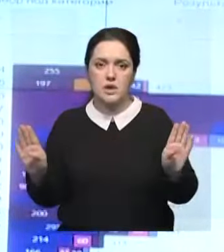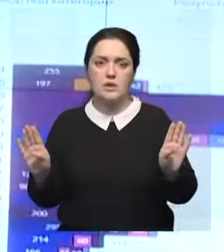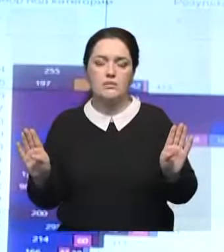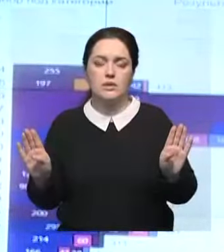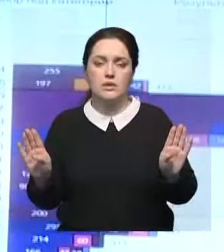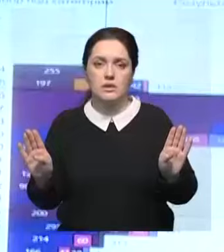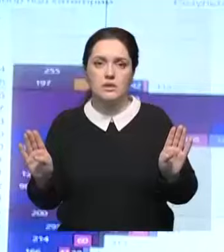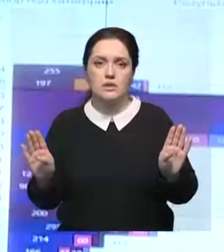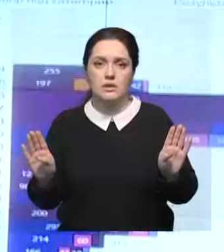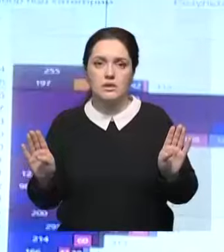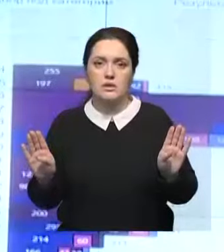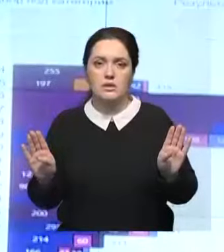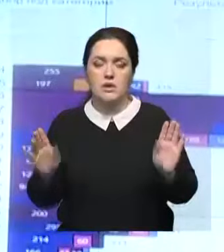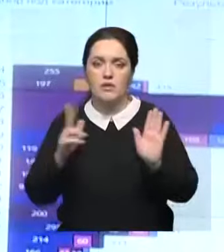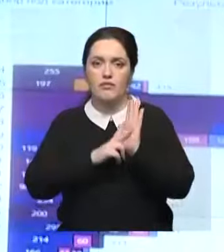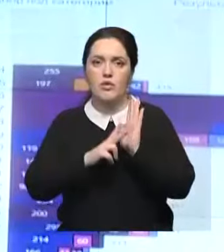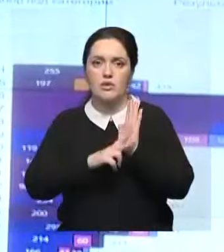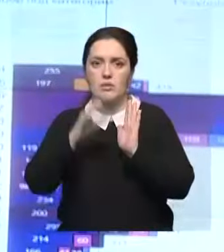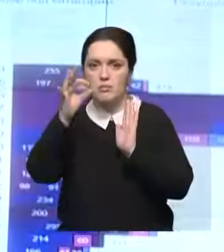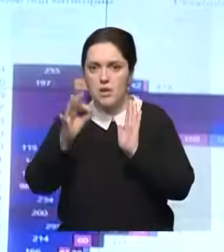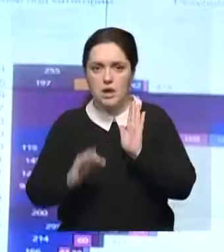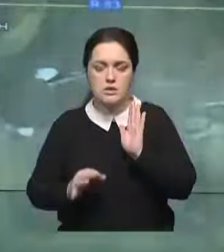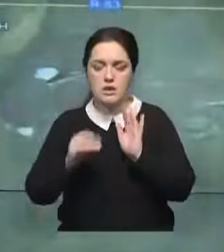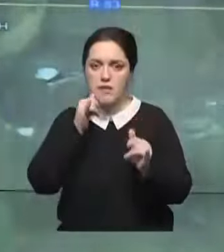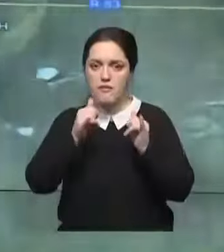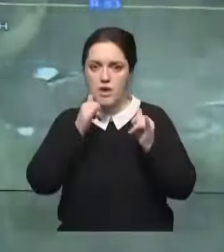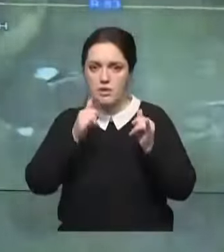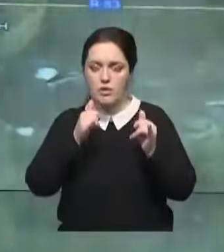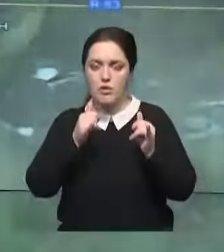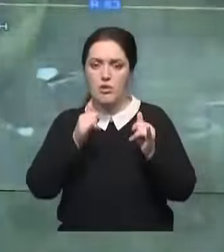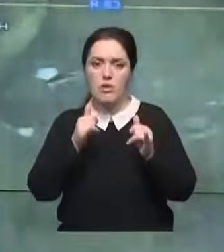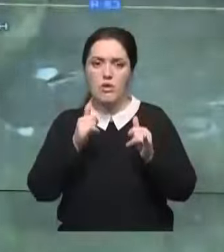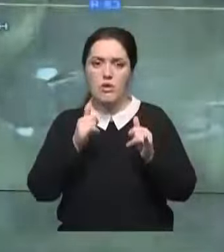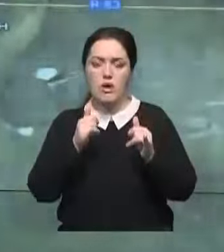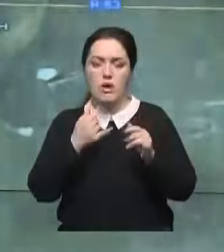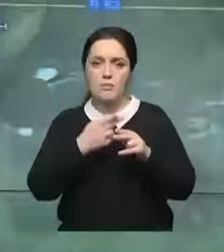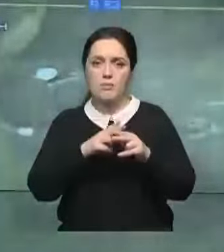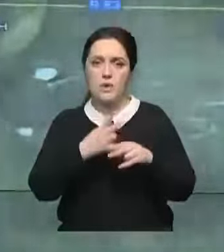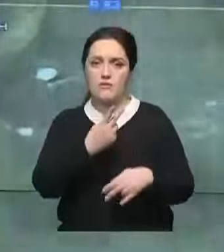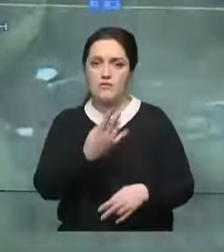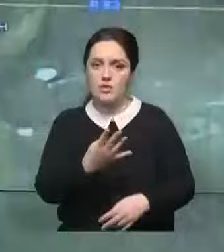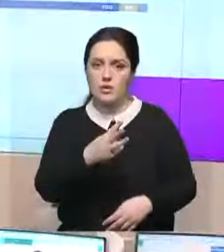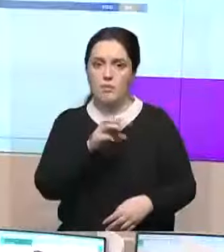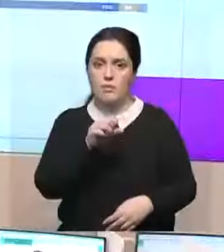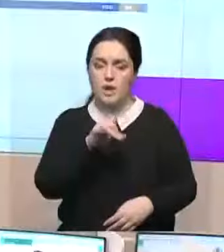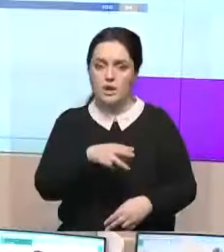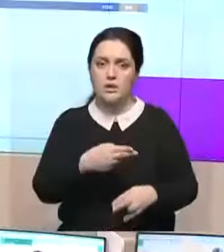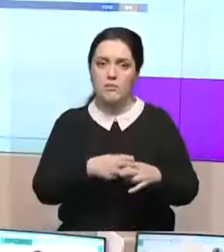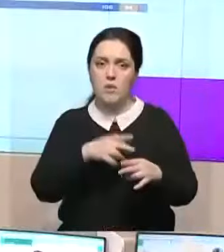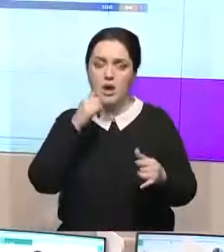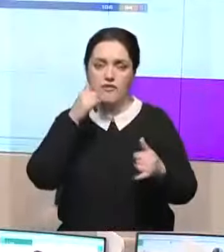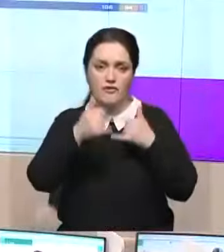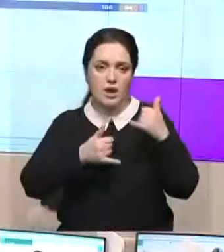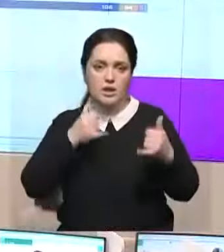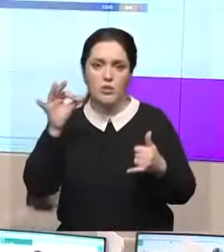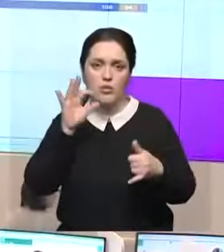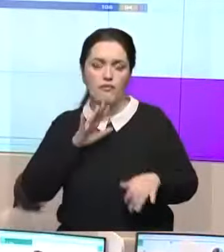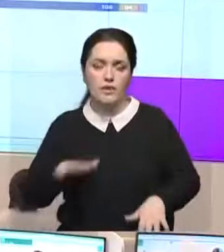Соответственно, 80% звонков, которые поступали в ситуационный центр с начала 24 марта, это звонки по